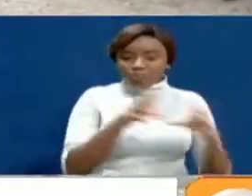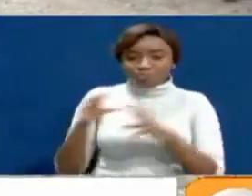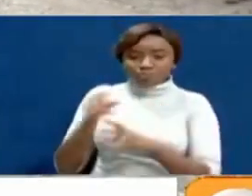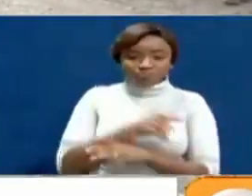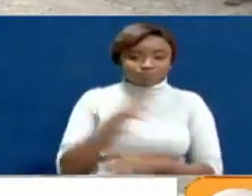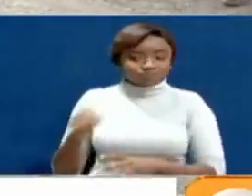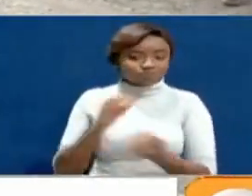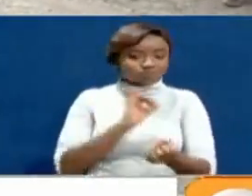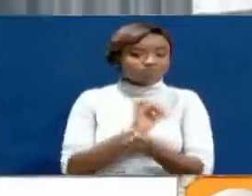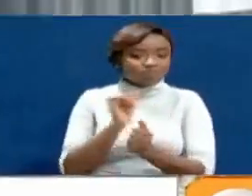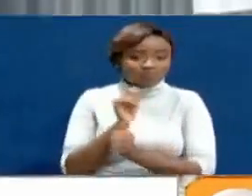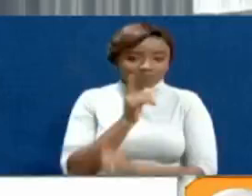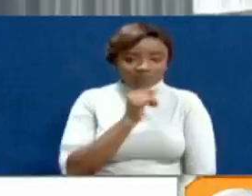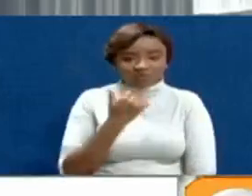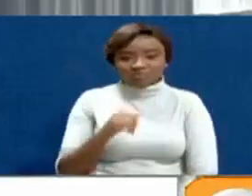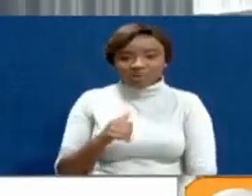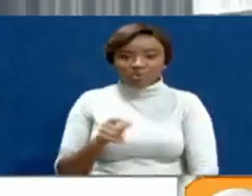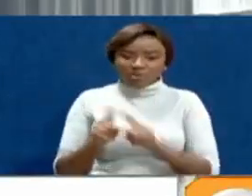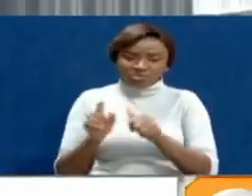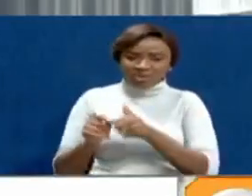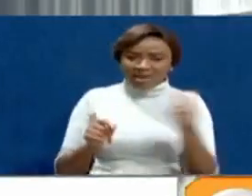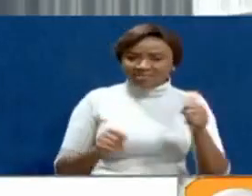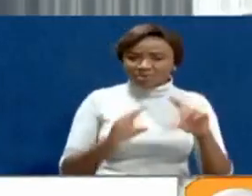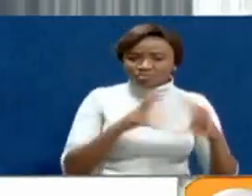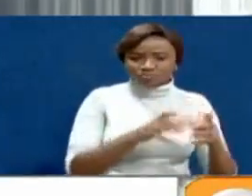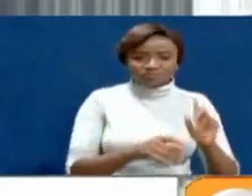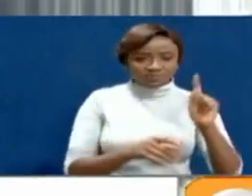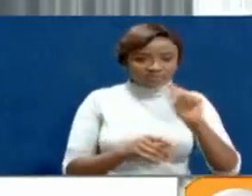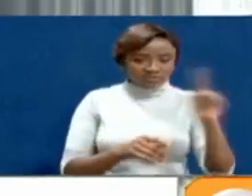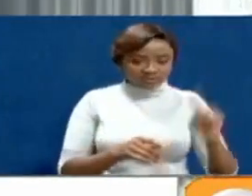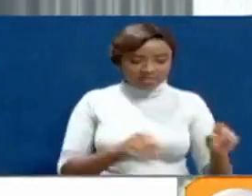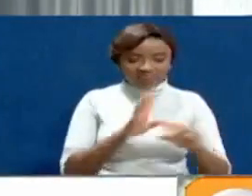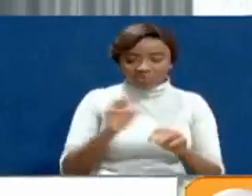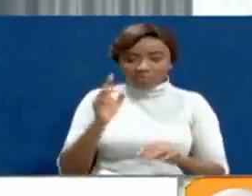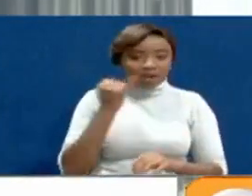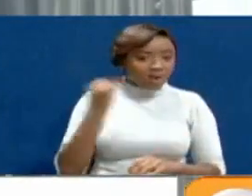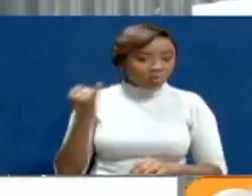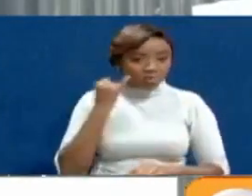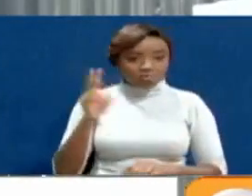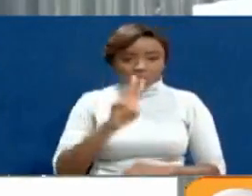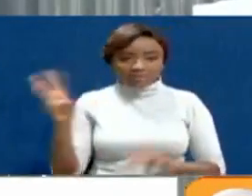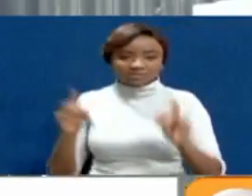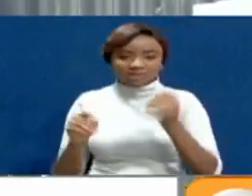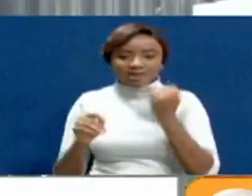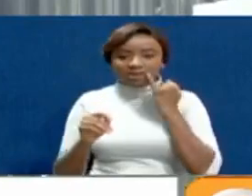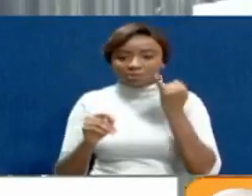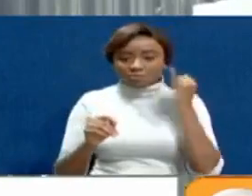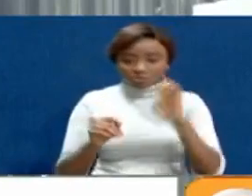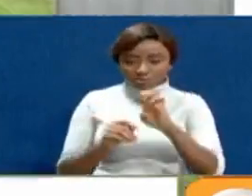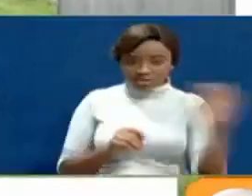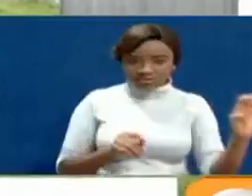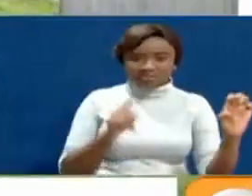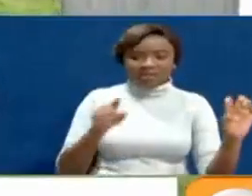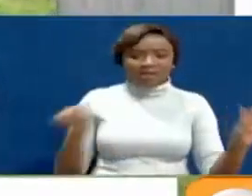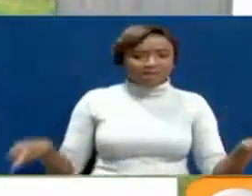Kuru Mashariki na WTZ kutoka eneo la Ronda na Kuru Magharibi ulisababishwa na tofauti zao za miaka ya hapo